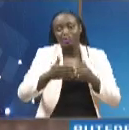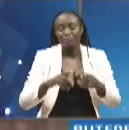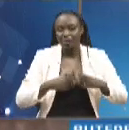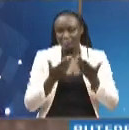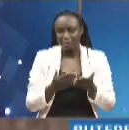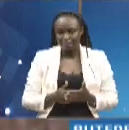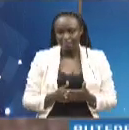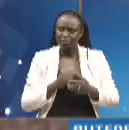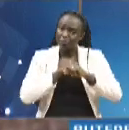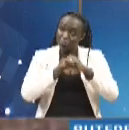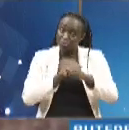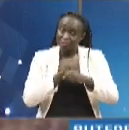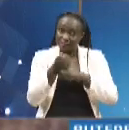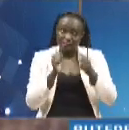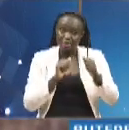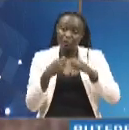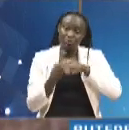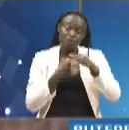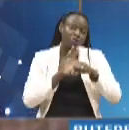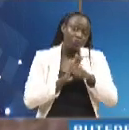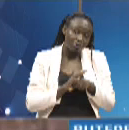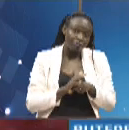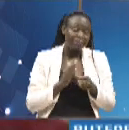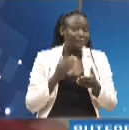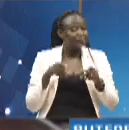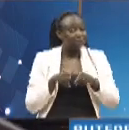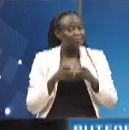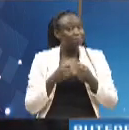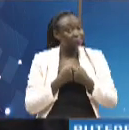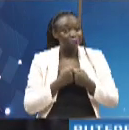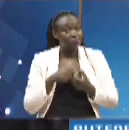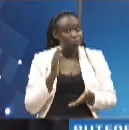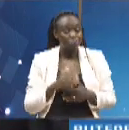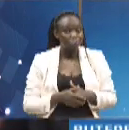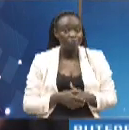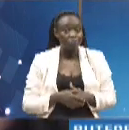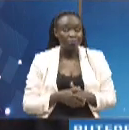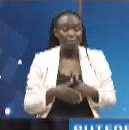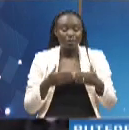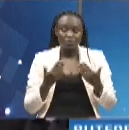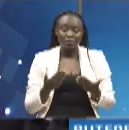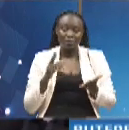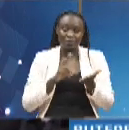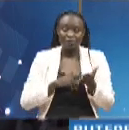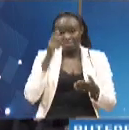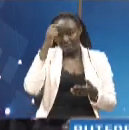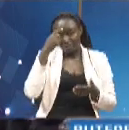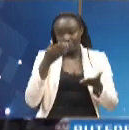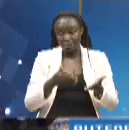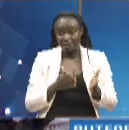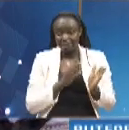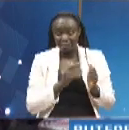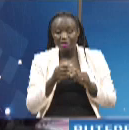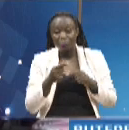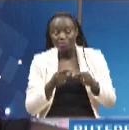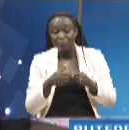mwekuume mu biseera bino ebya COVID ekyali kizibu. Mu ngeri emu minisita kakasizza nga gavumenti ya kuno mu bbanga ettono bwegenda